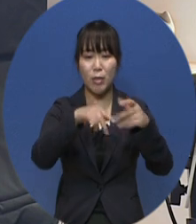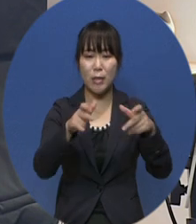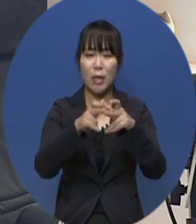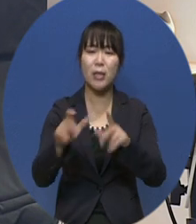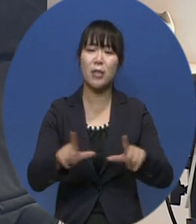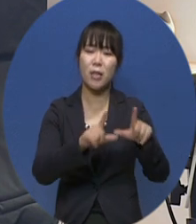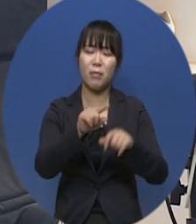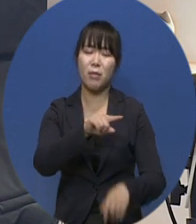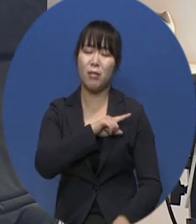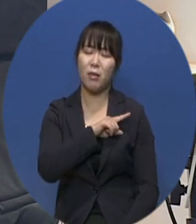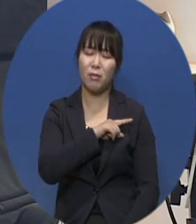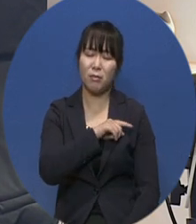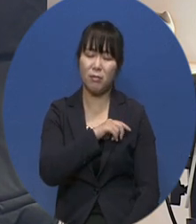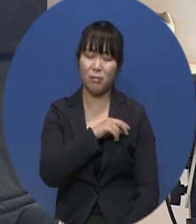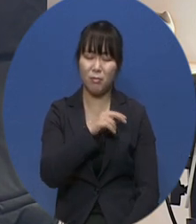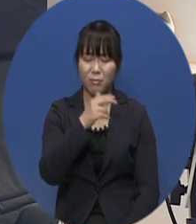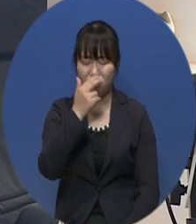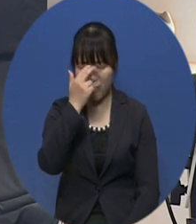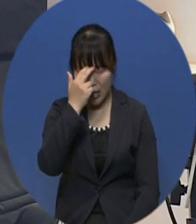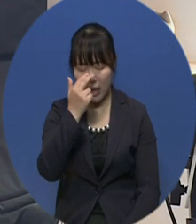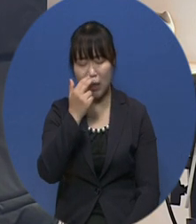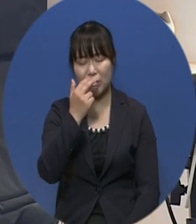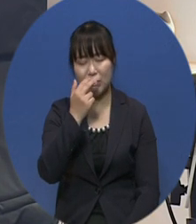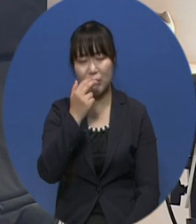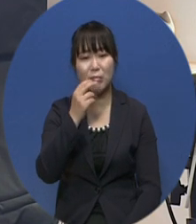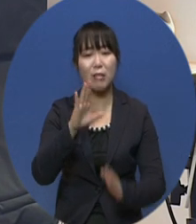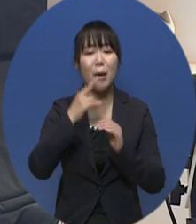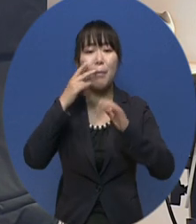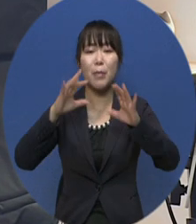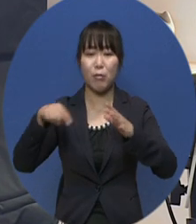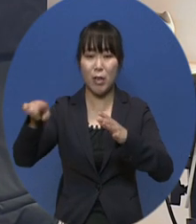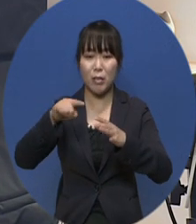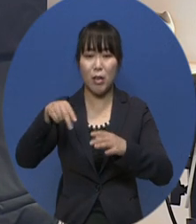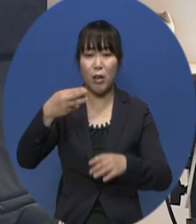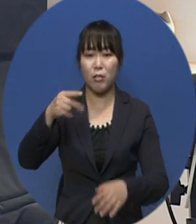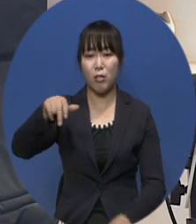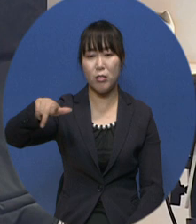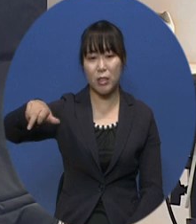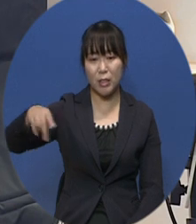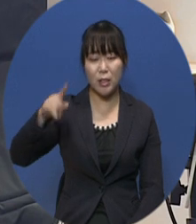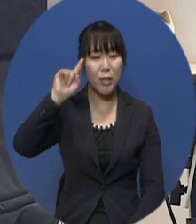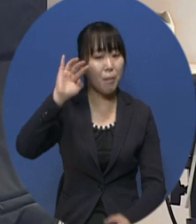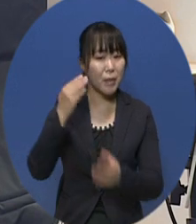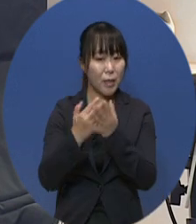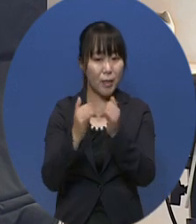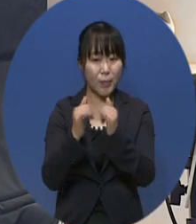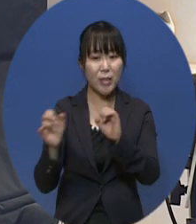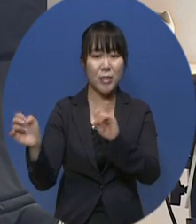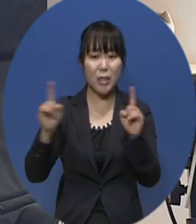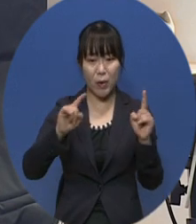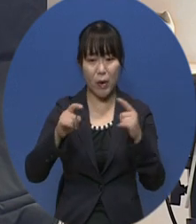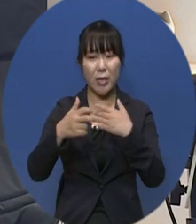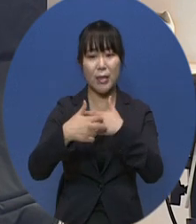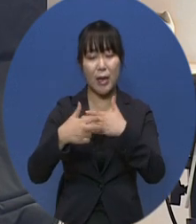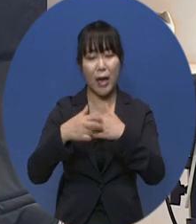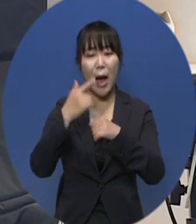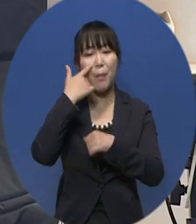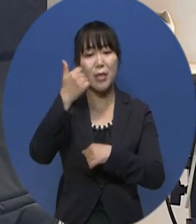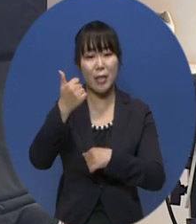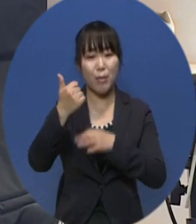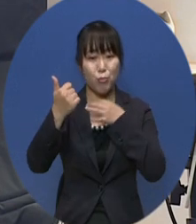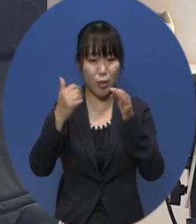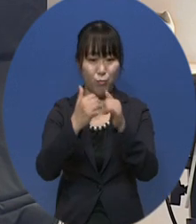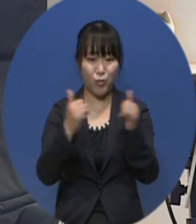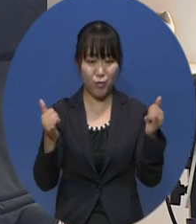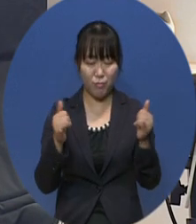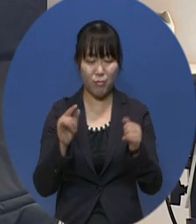가장 비참했죠. 네. 그때 이제 미국에서 이게 러스크 박사님이라고 네. 재활의학의 아버지라고 불리는 분이 있는데